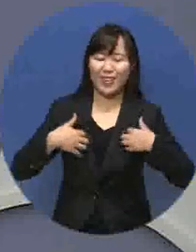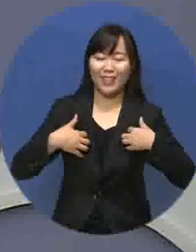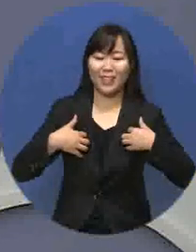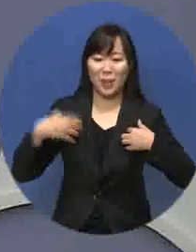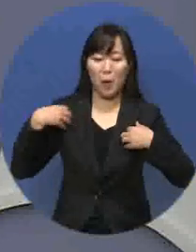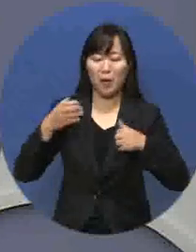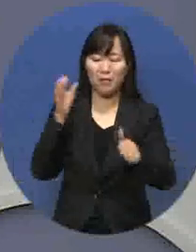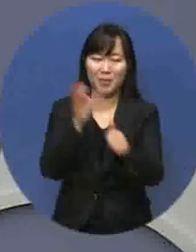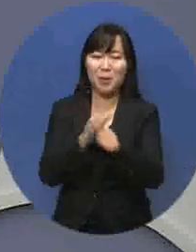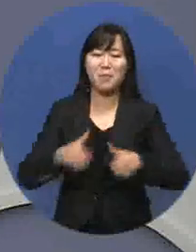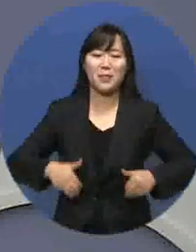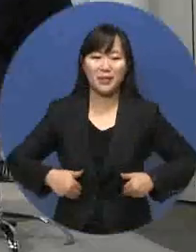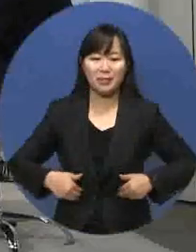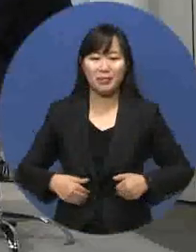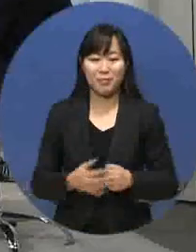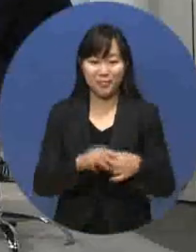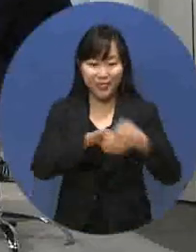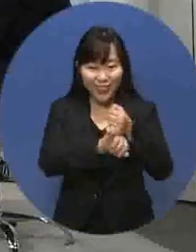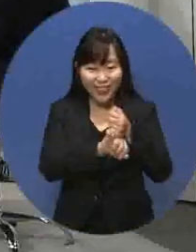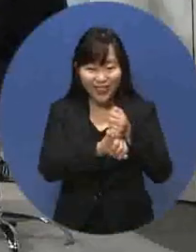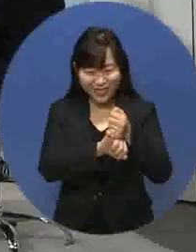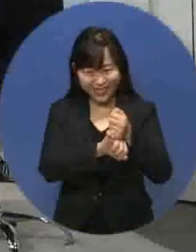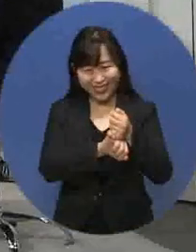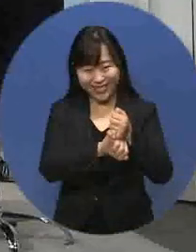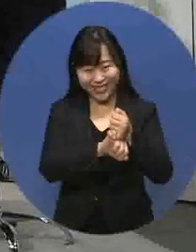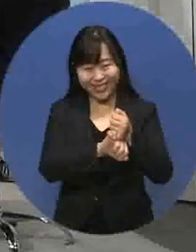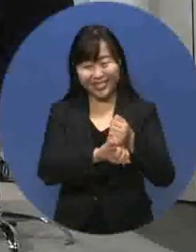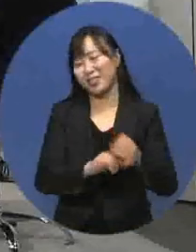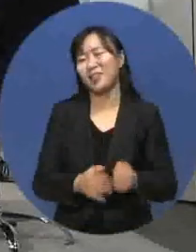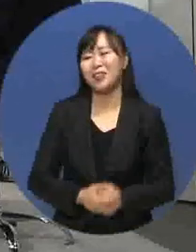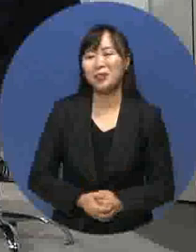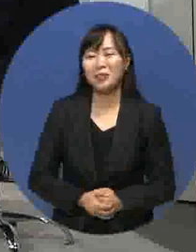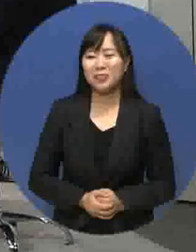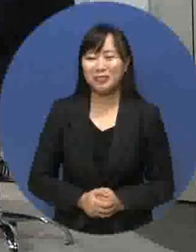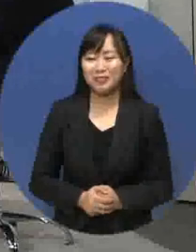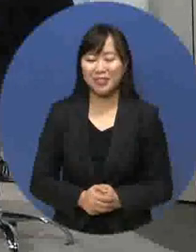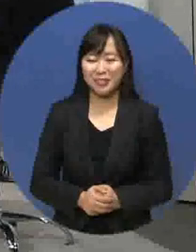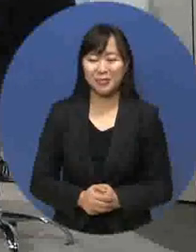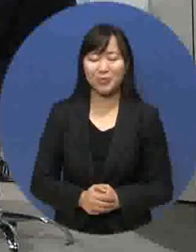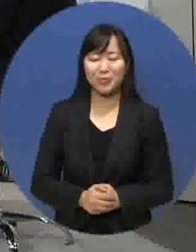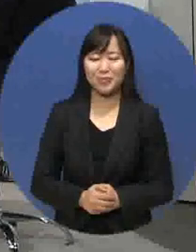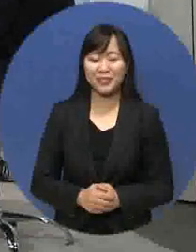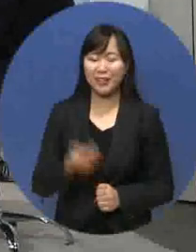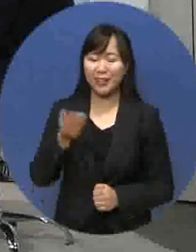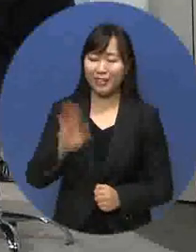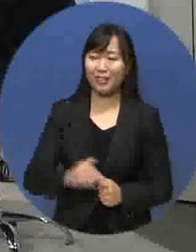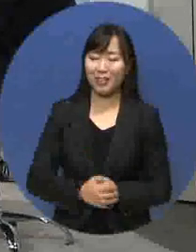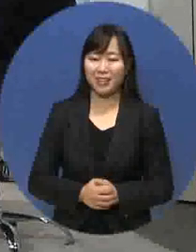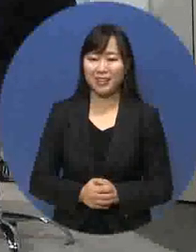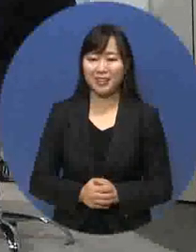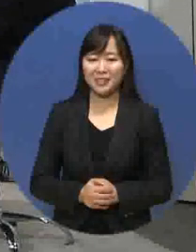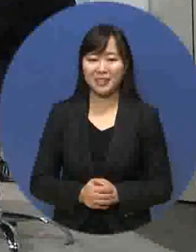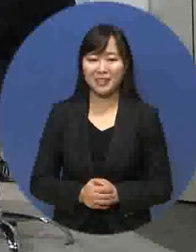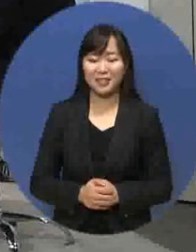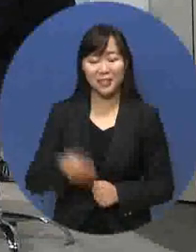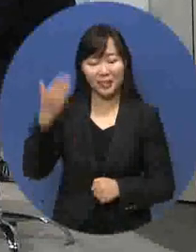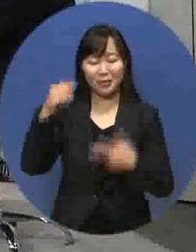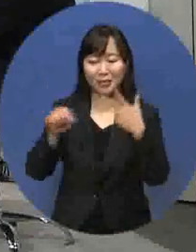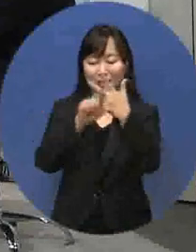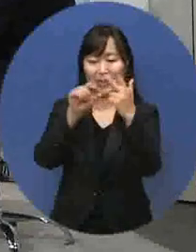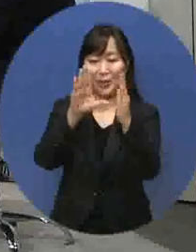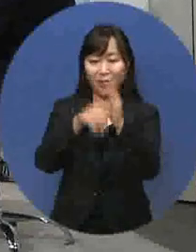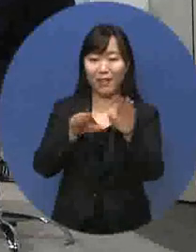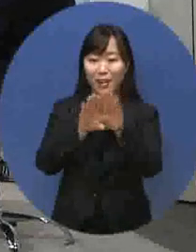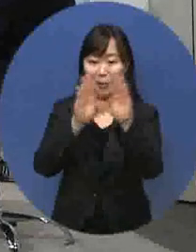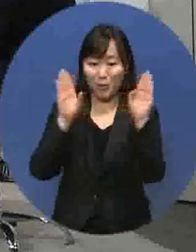않겠나 그렇게 생각하고 있습니다. 약속해줘. 아니 그런데 지난 7월에